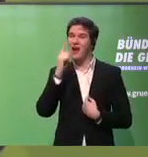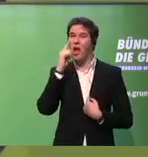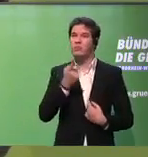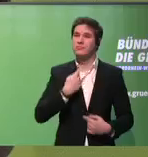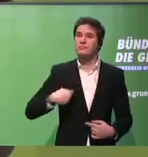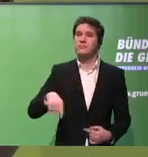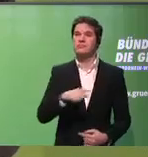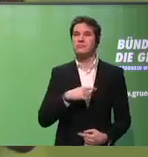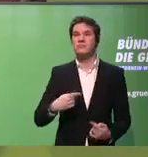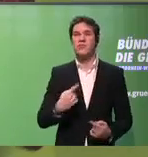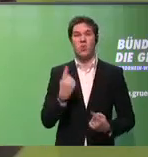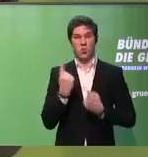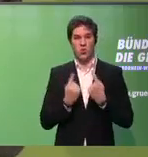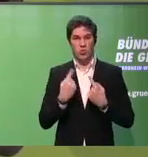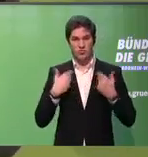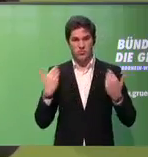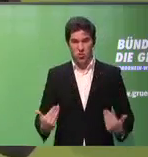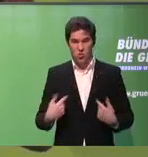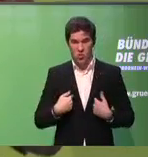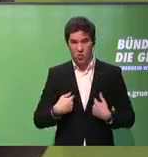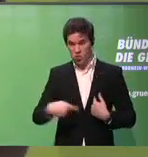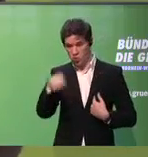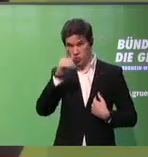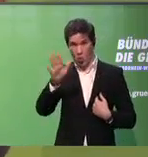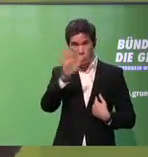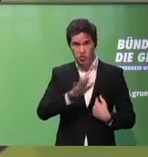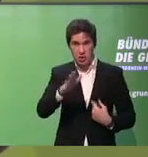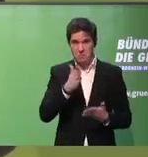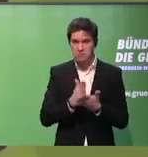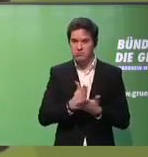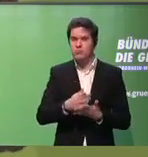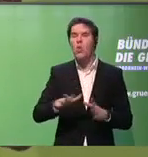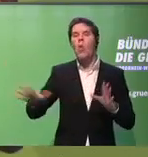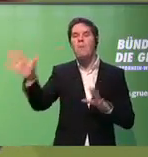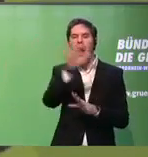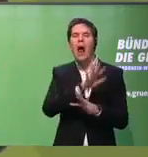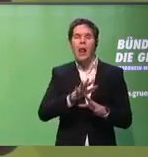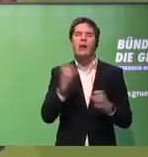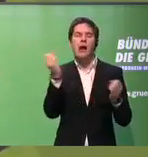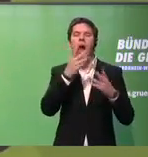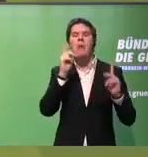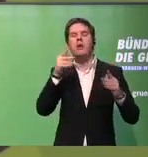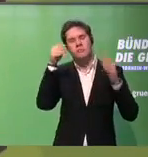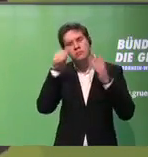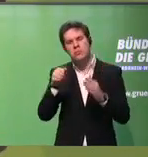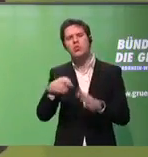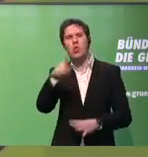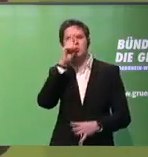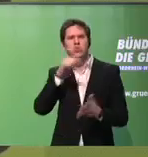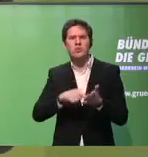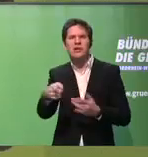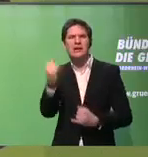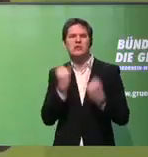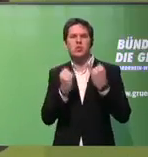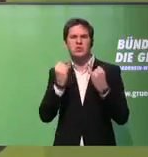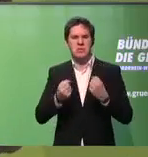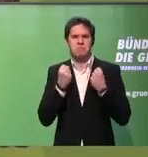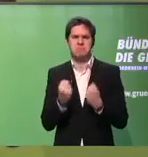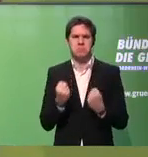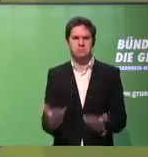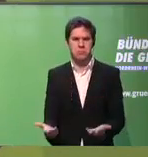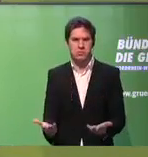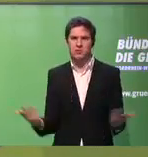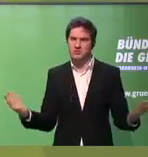nur in Deutschland, aber auch gerade in Deutschland, weil das ein zentrales Industrieland ist in der Europäischen Union, dass wir